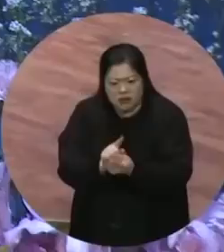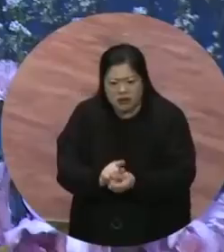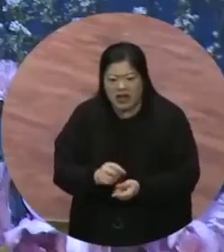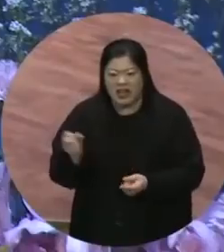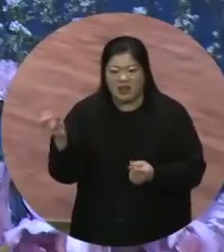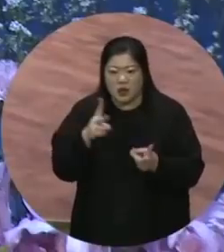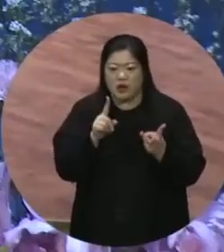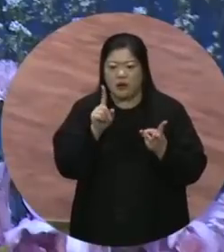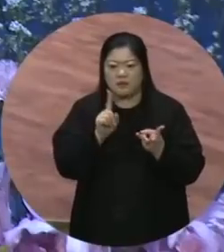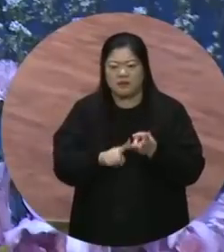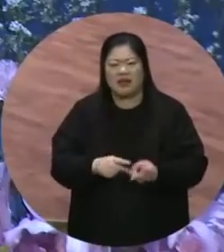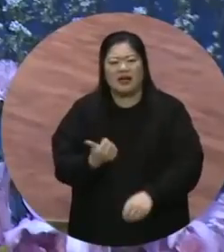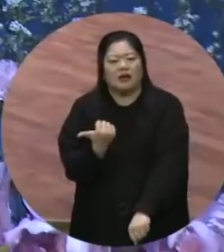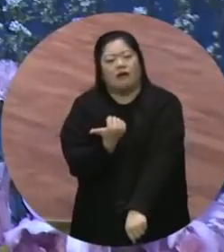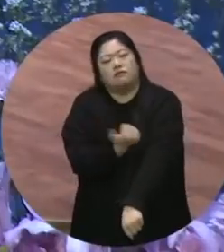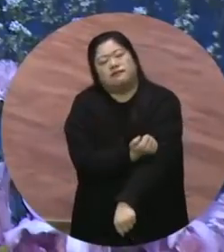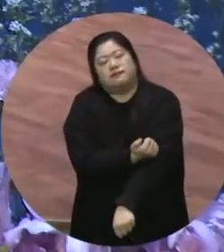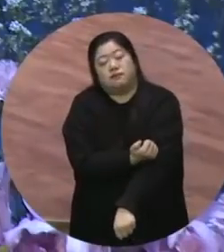맞아야 또 잠을 자고.